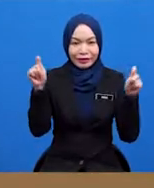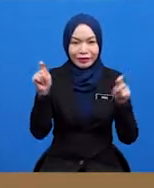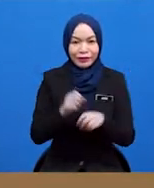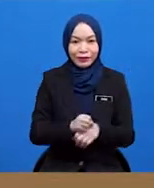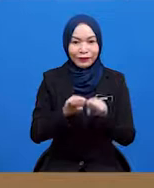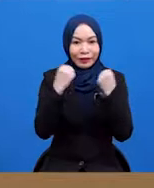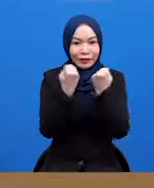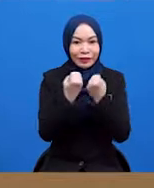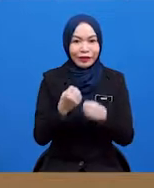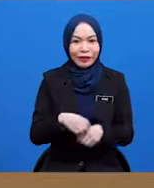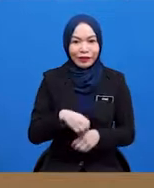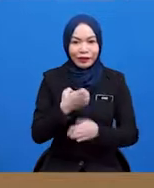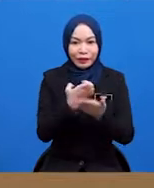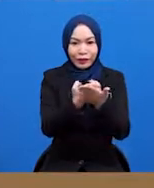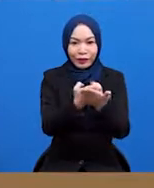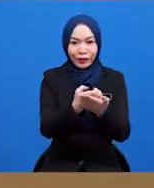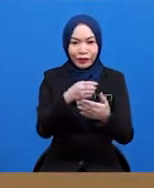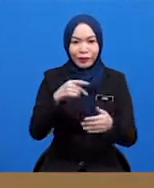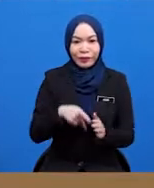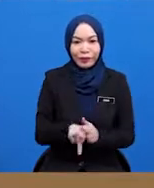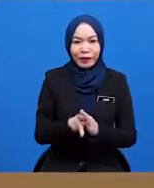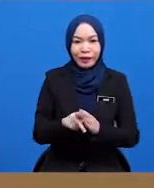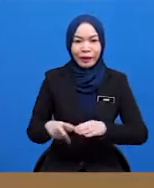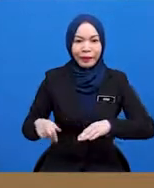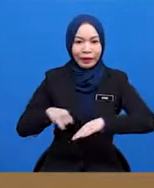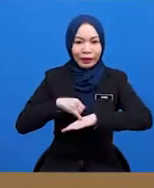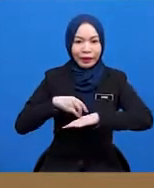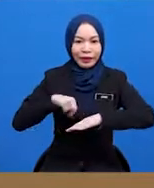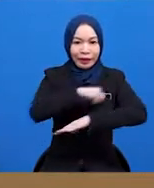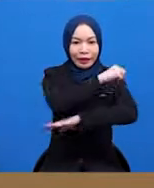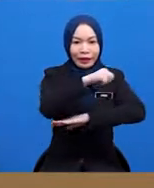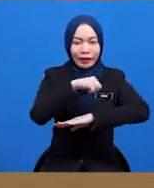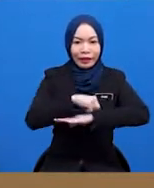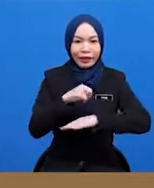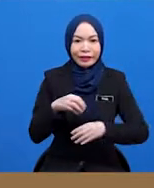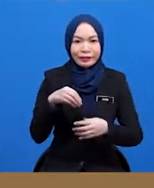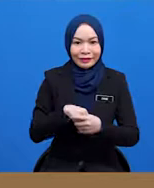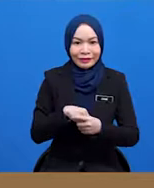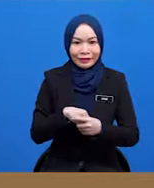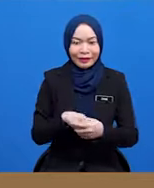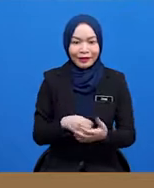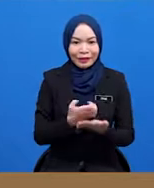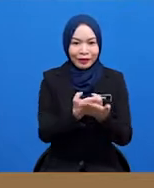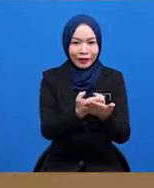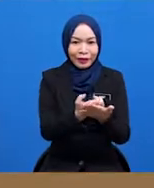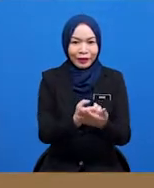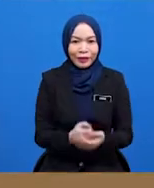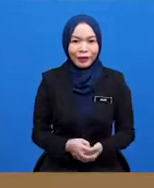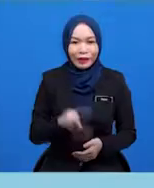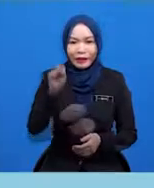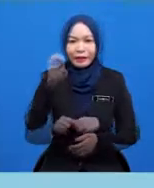ekonomi pertanian di bawah tajuk pembangunan ekonomi dan impak alam sekitar semester